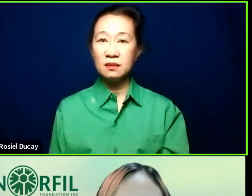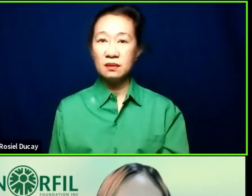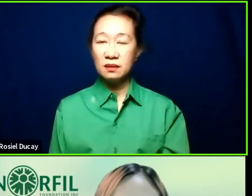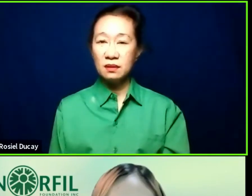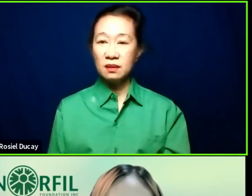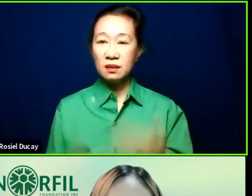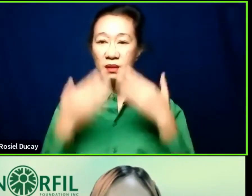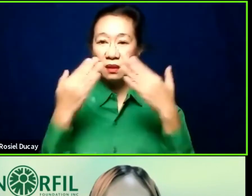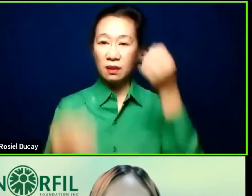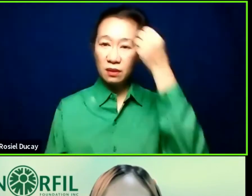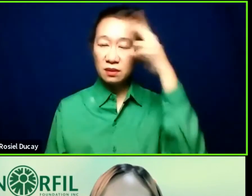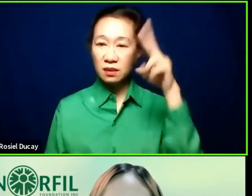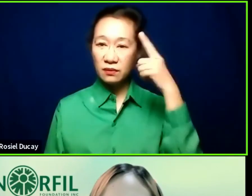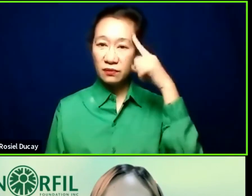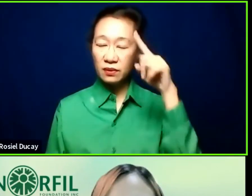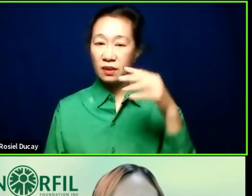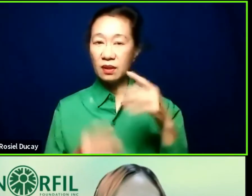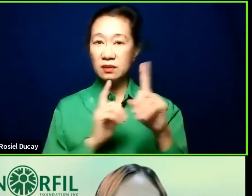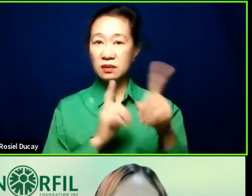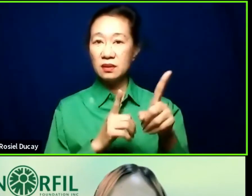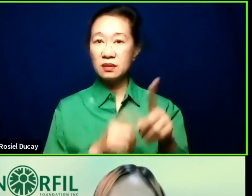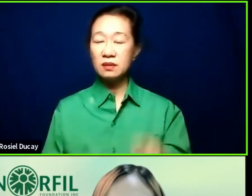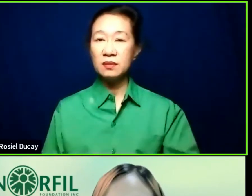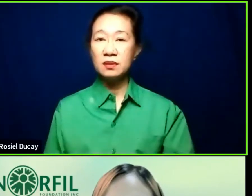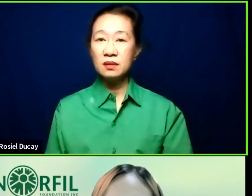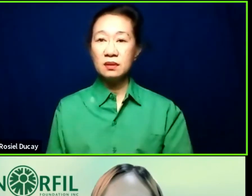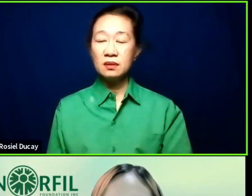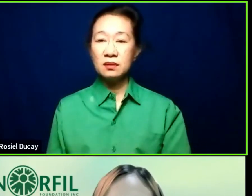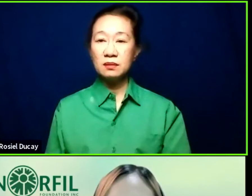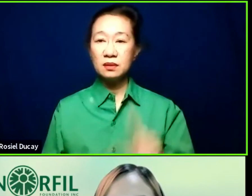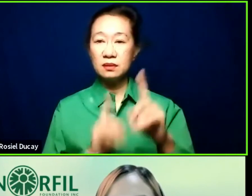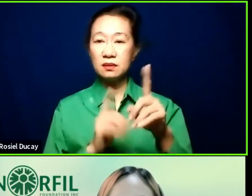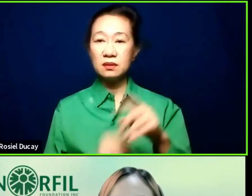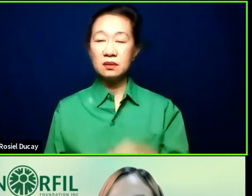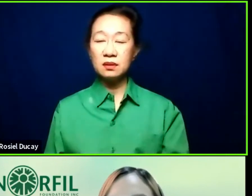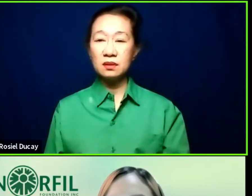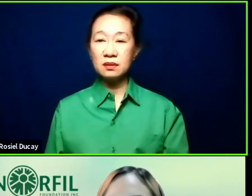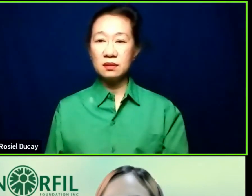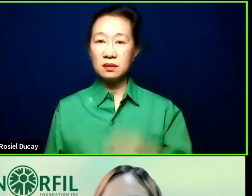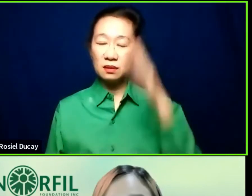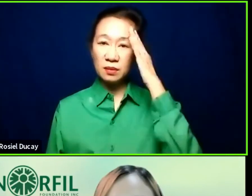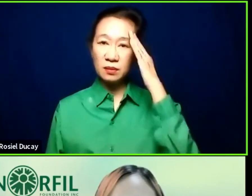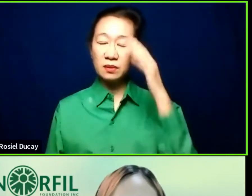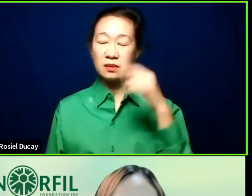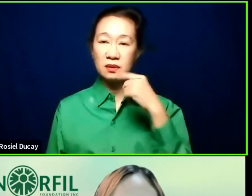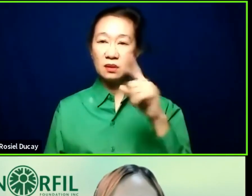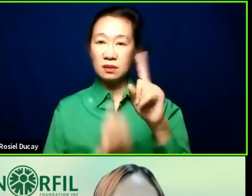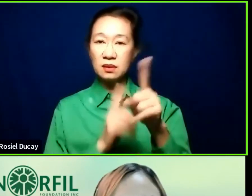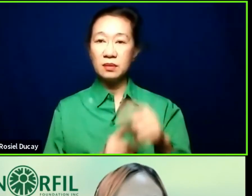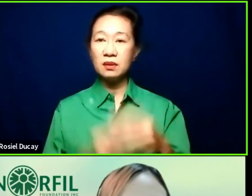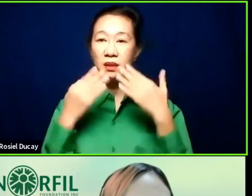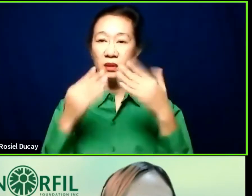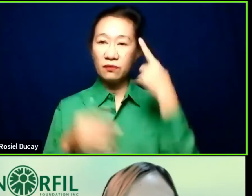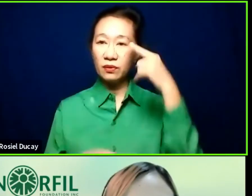Thank you, sir, for answering po. And nag-acknowledge po si Sir Jack and Mami Raquel po. Thank you daw po for answering their